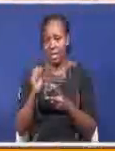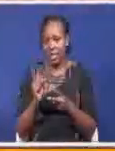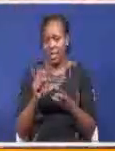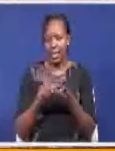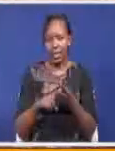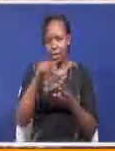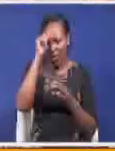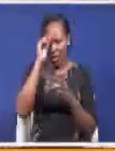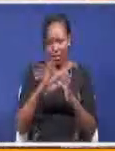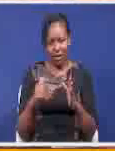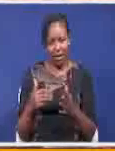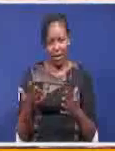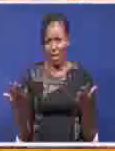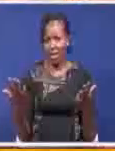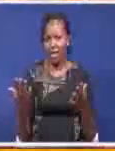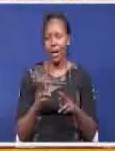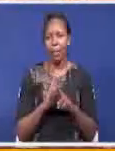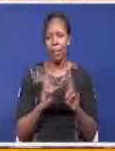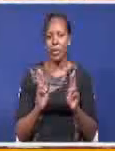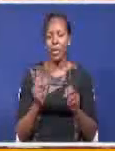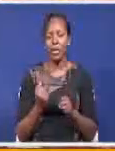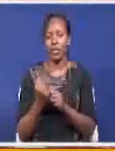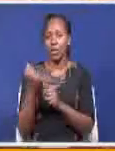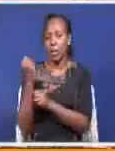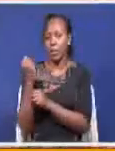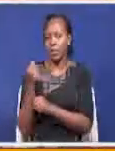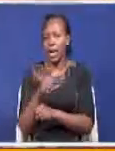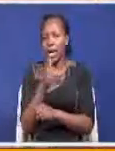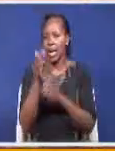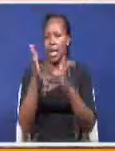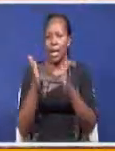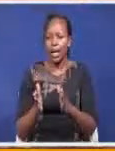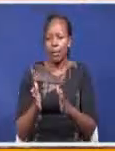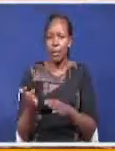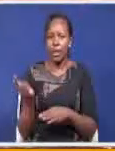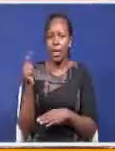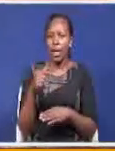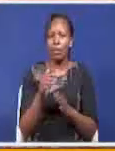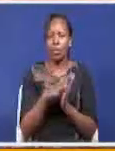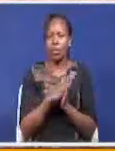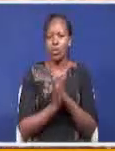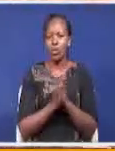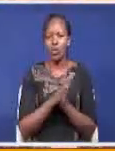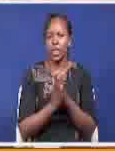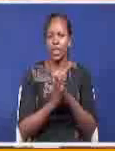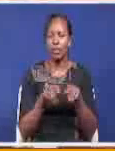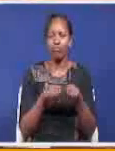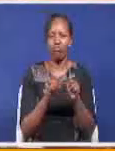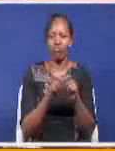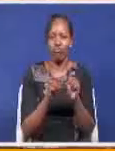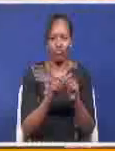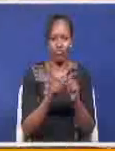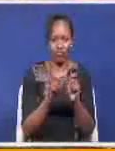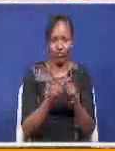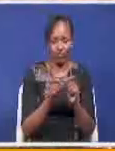limbwera mburu iwaru mkuru amboto karire kio. Hakini mtu na koyara na hakuna marudhi mataje nwaho. He mwara mwindu na konuma Kithure. Paka